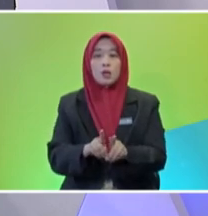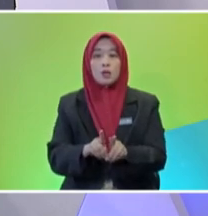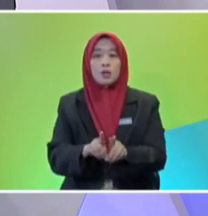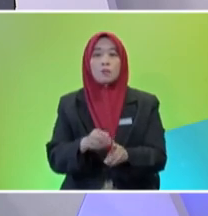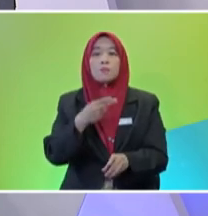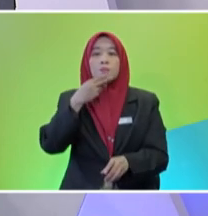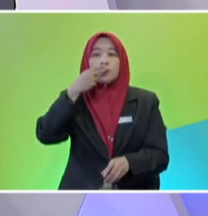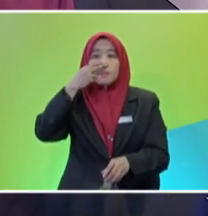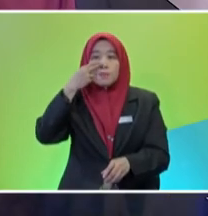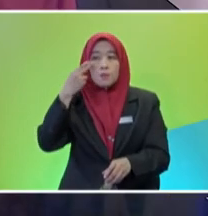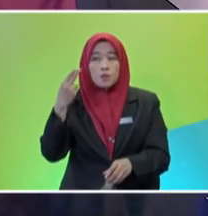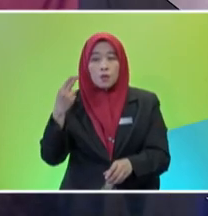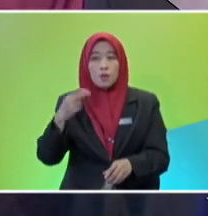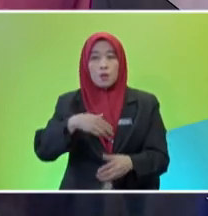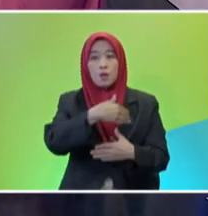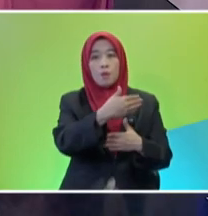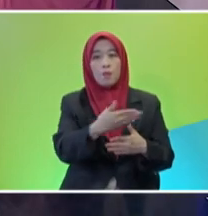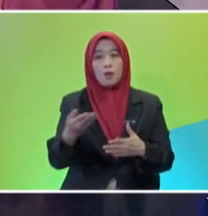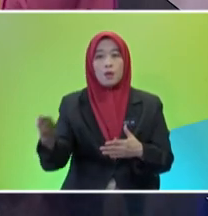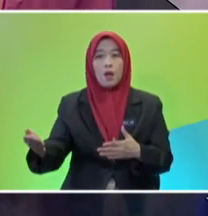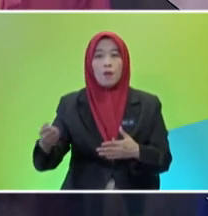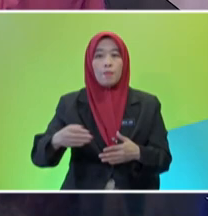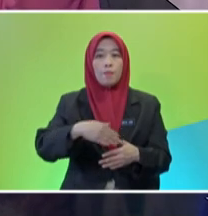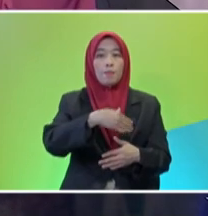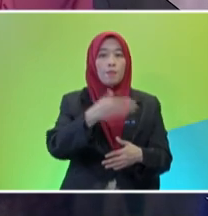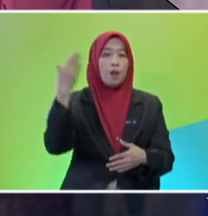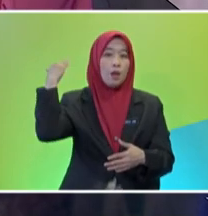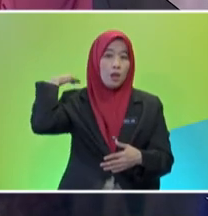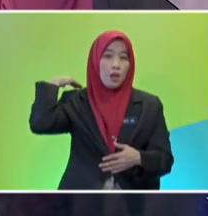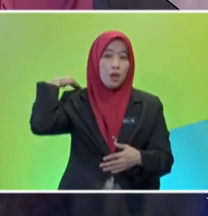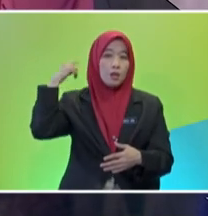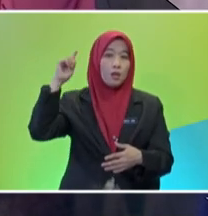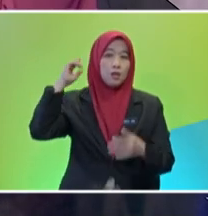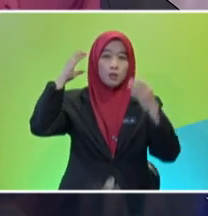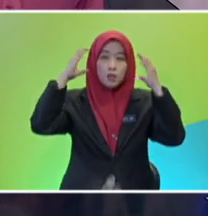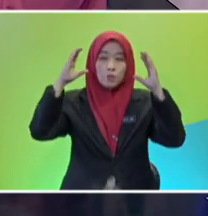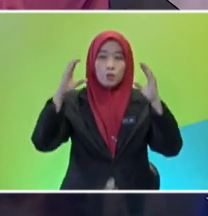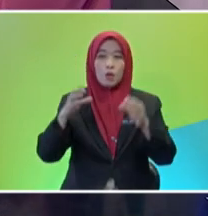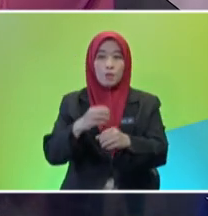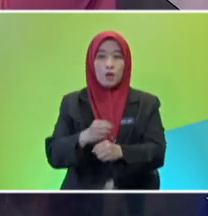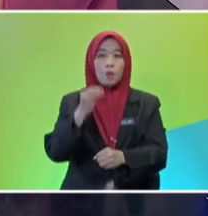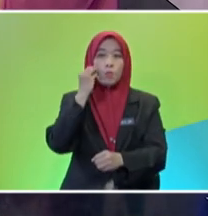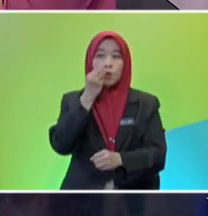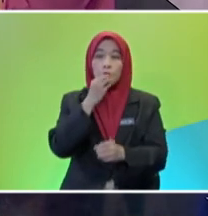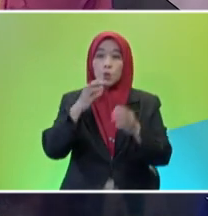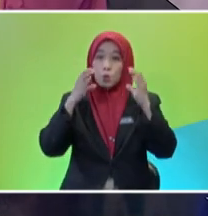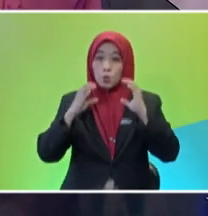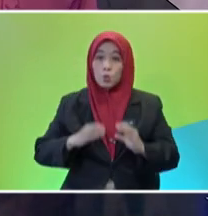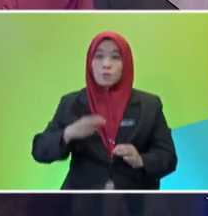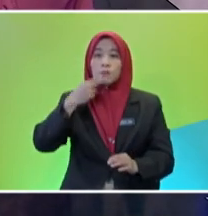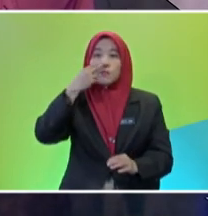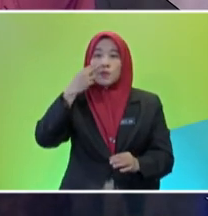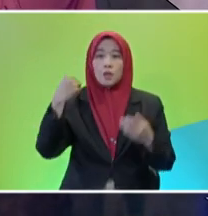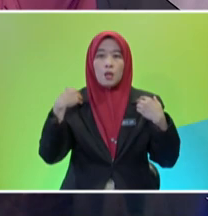tengok barang di belakang situ. Cuba cari bunga. Okey. Cari bunga. Dah dan cuba bunga. Irfan hidu. Okey. Ada bau